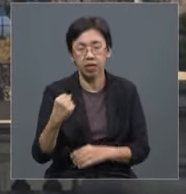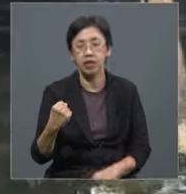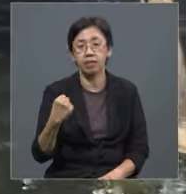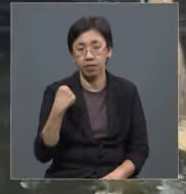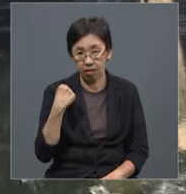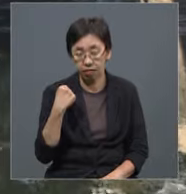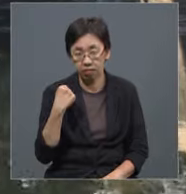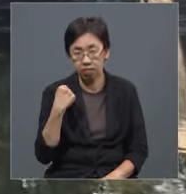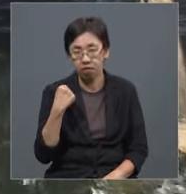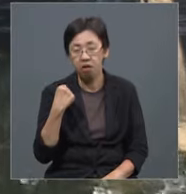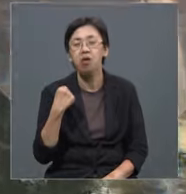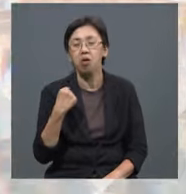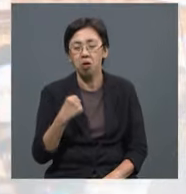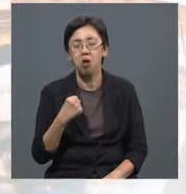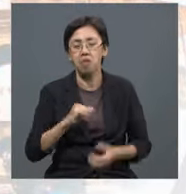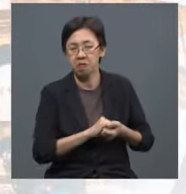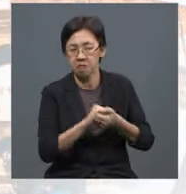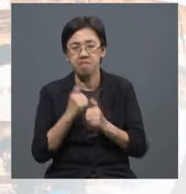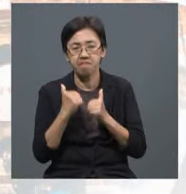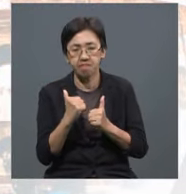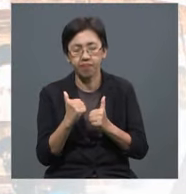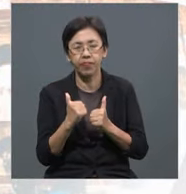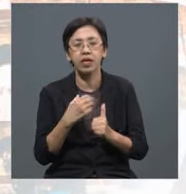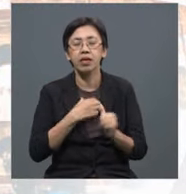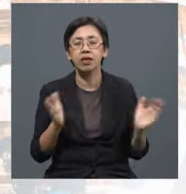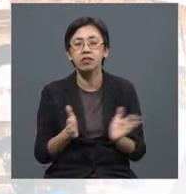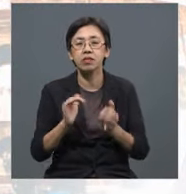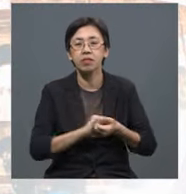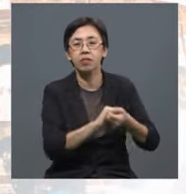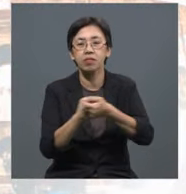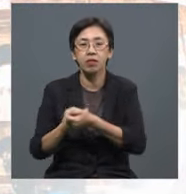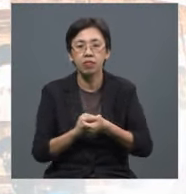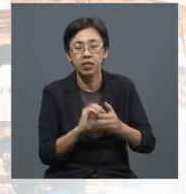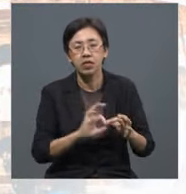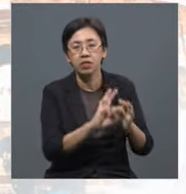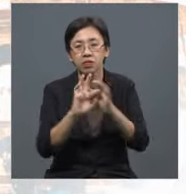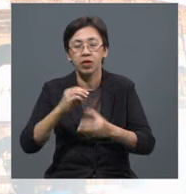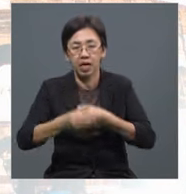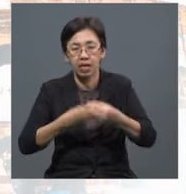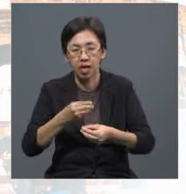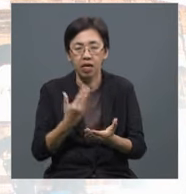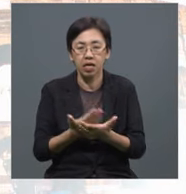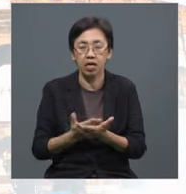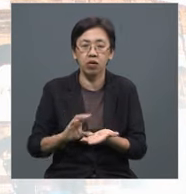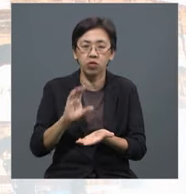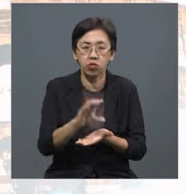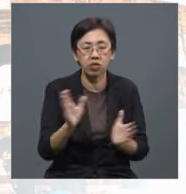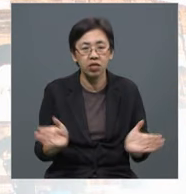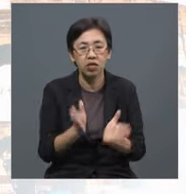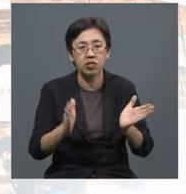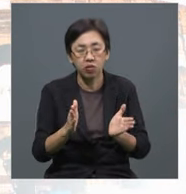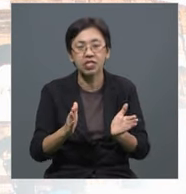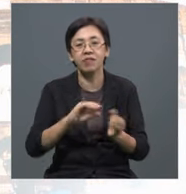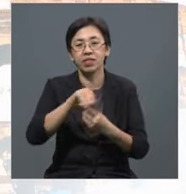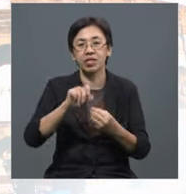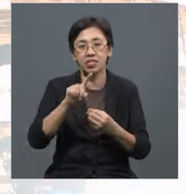ข็งและมีพลวัตสูงสุดจึงควรเร่งร่วมมือกันในการเชื่อมโยงด้านการค้าการลงทุนเสริมสร้างความยั่งยืนที่